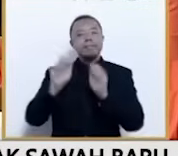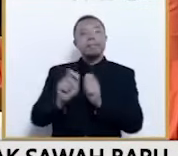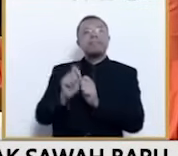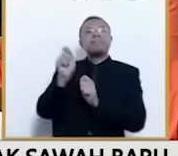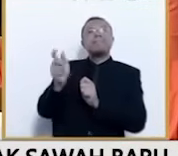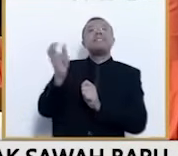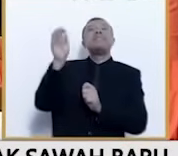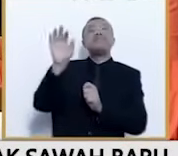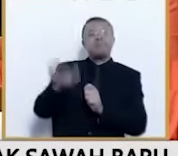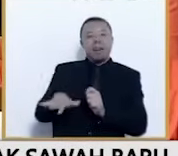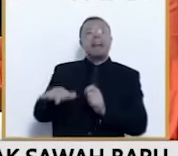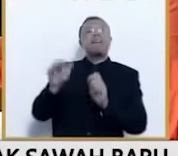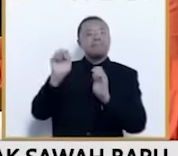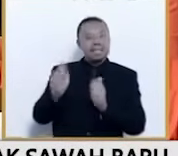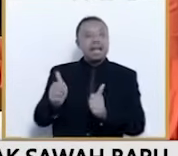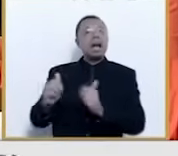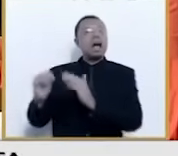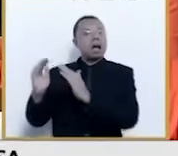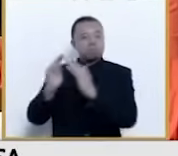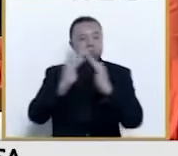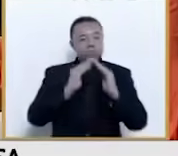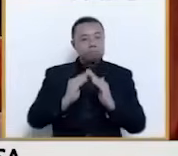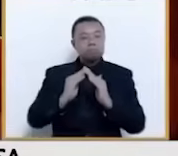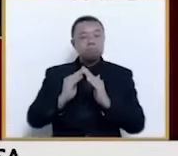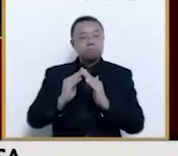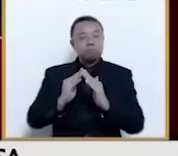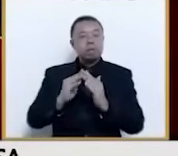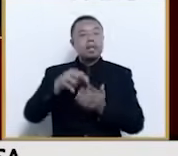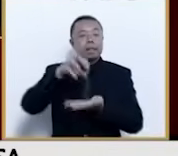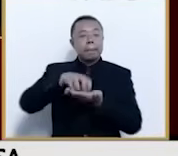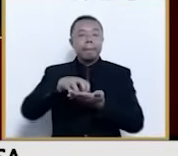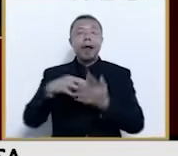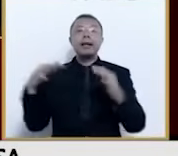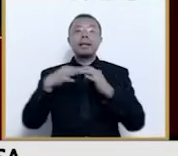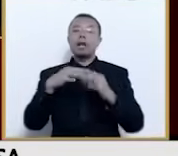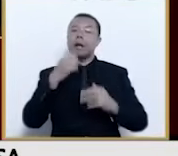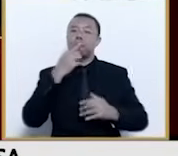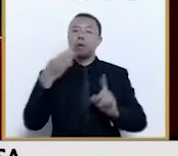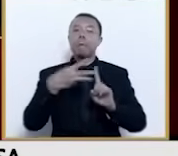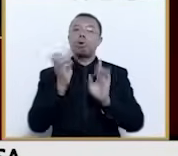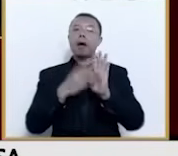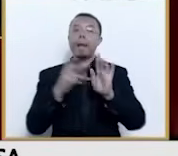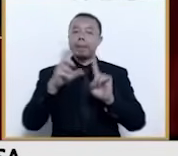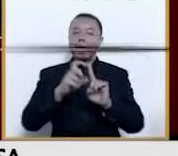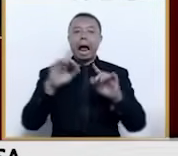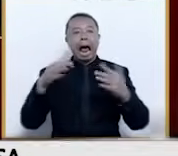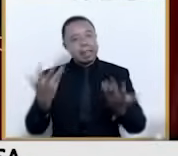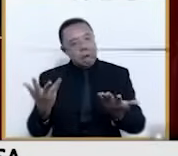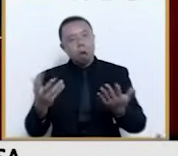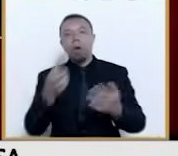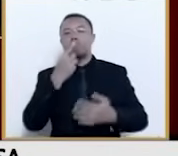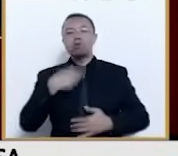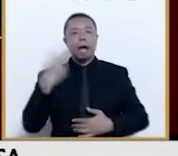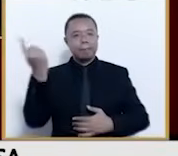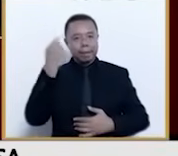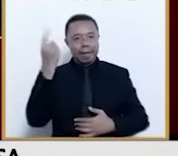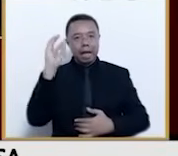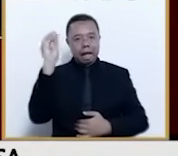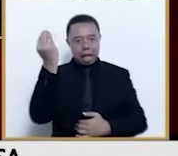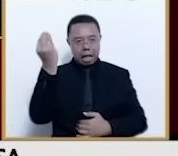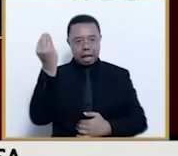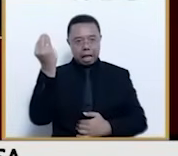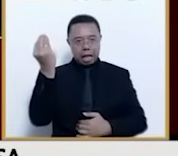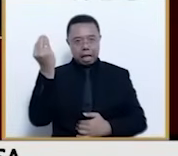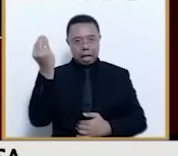bagi warga yang akan ditempatkan di tanah milik BUMD atau milik pemerintah